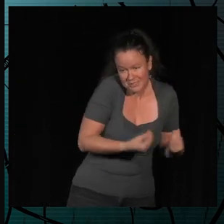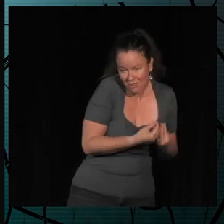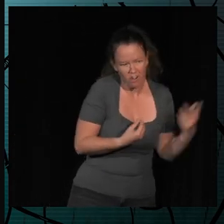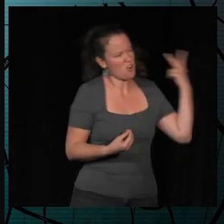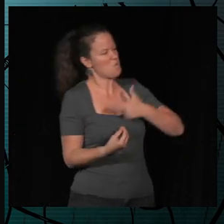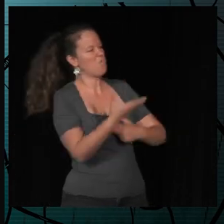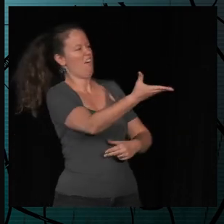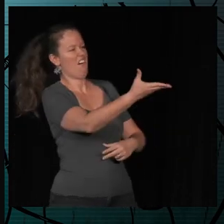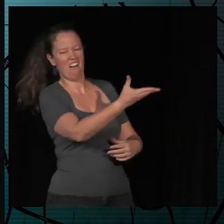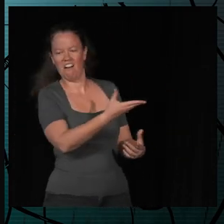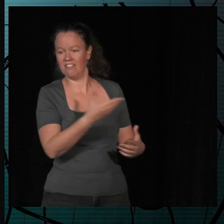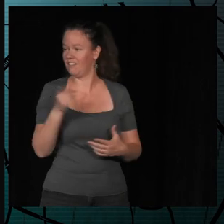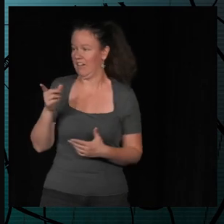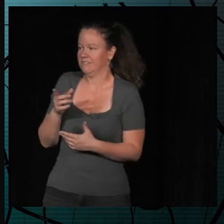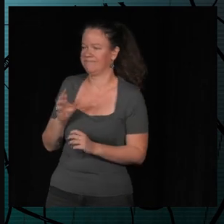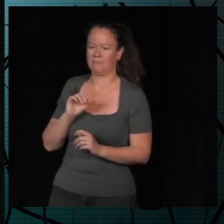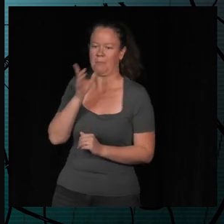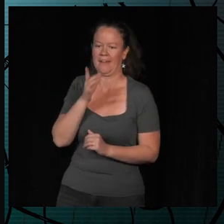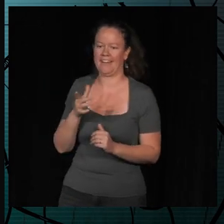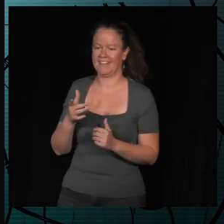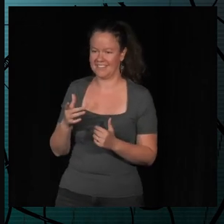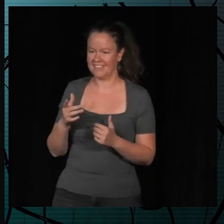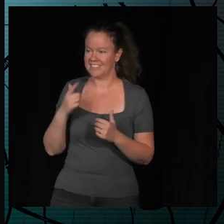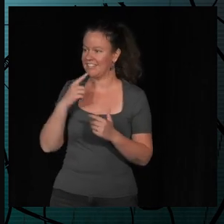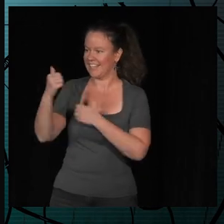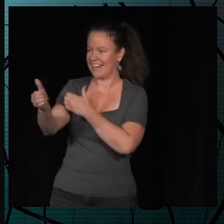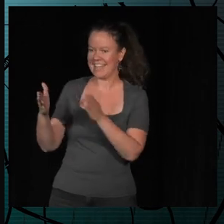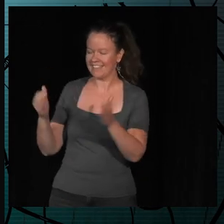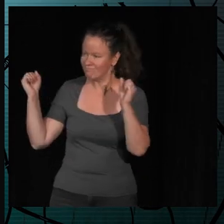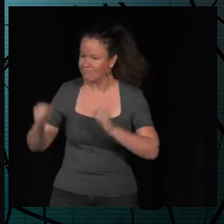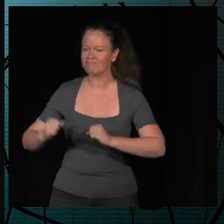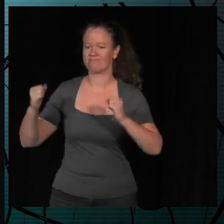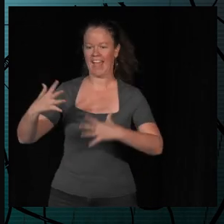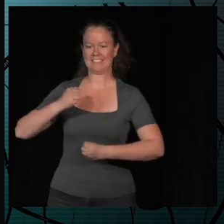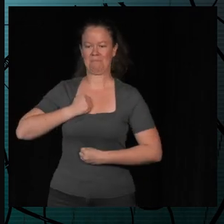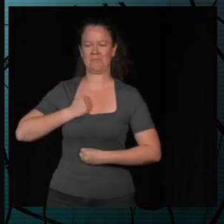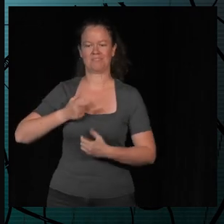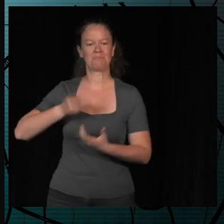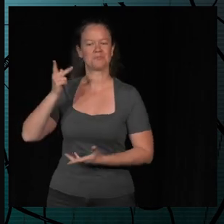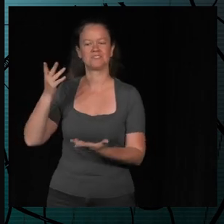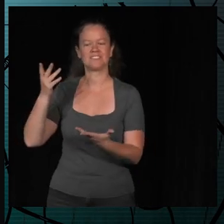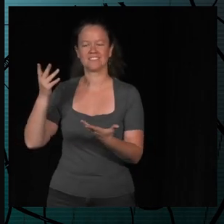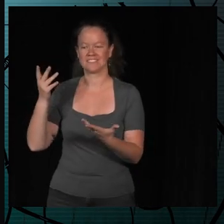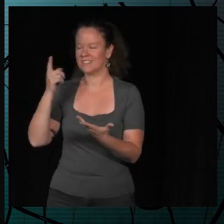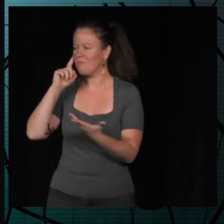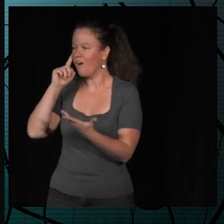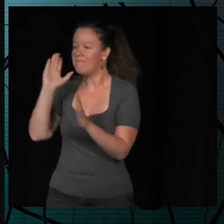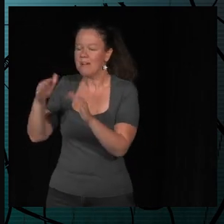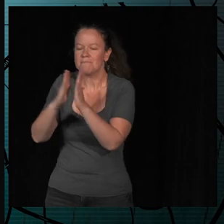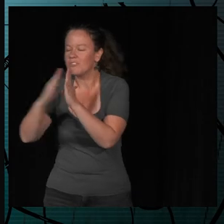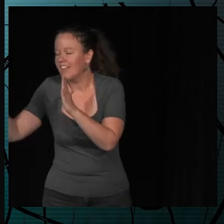couper la situation de jeu on est tout de suite d'accord avec le cadre qui est posé parce que c'est toujours quand même très circonscrit en